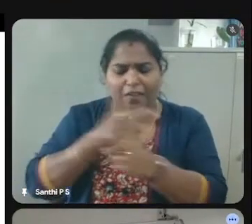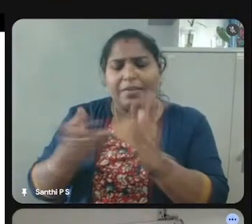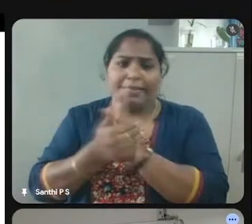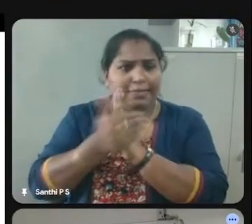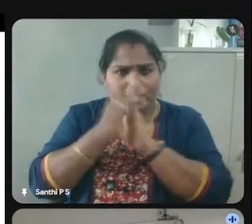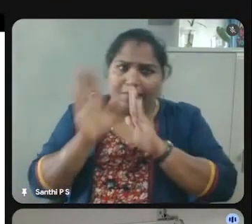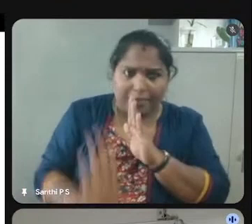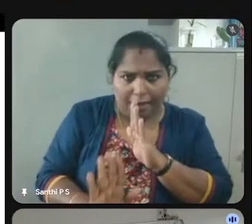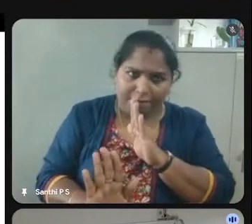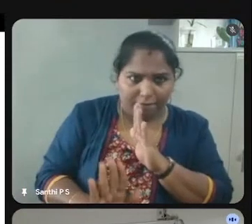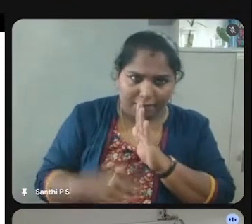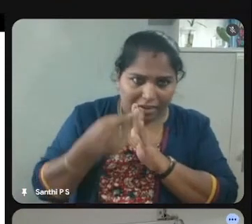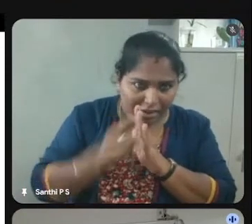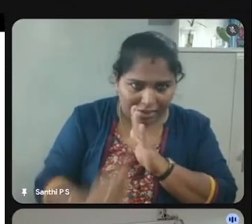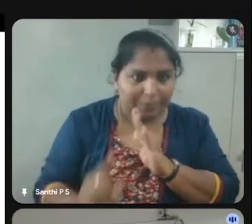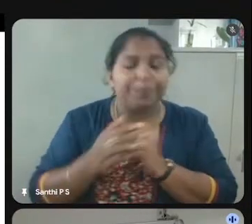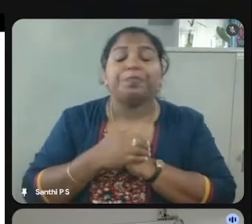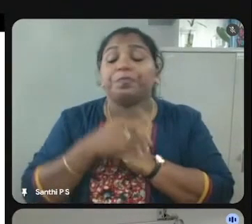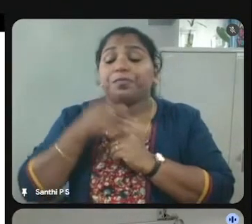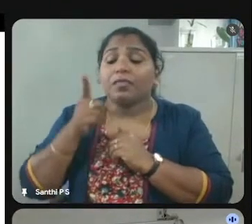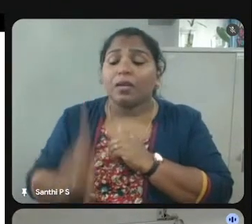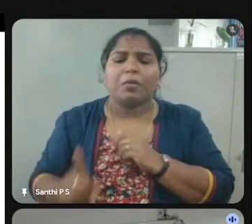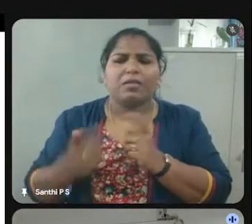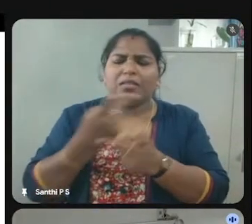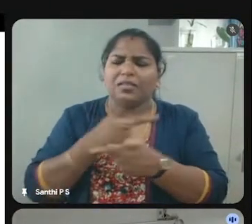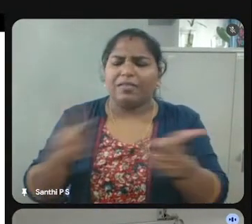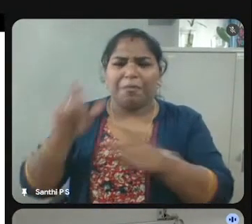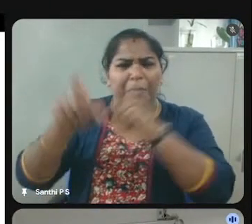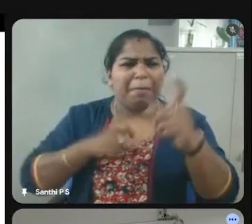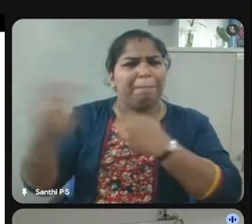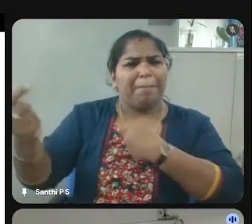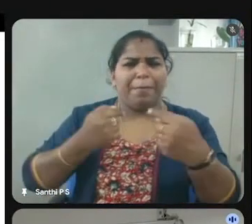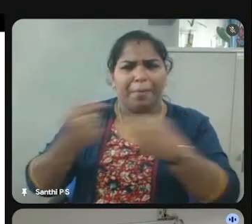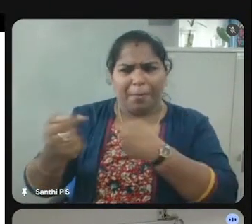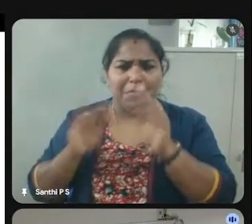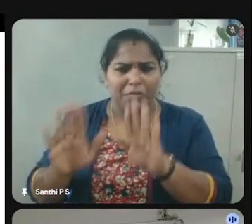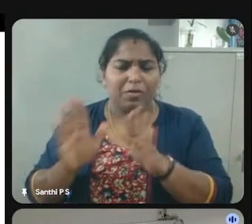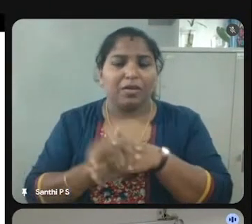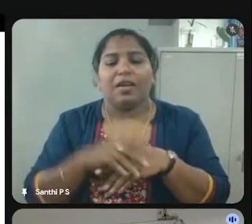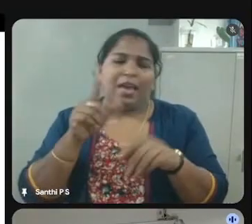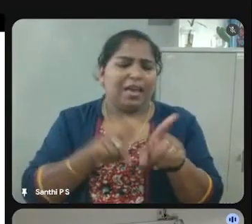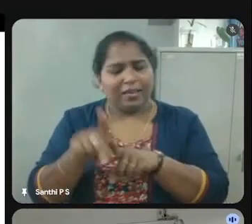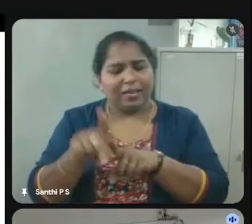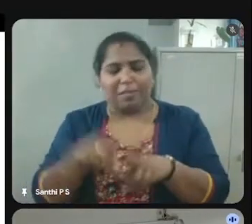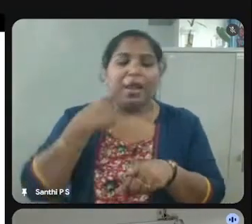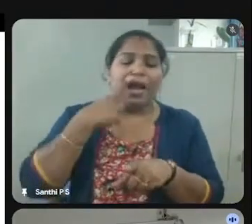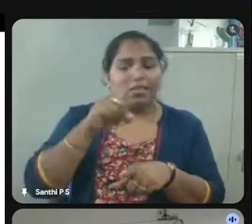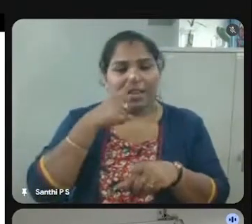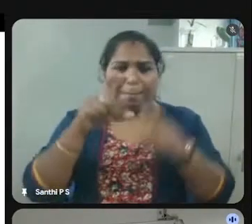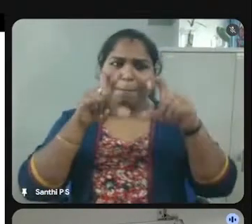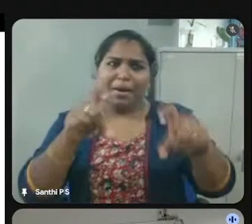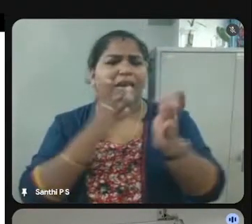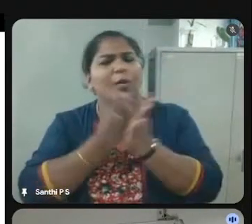സംശയം. ഞാൻ മുന്നേയും പറഞ്ഞു, പേരന്റിങ് സ്റ്റൈൽസ് പലതരത്തിലുണ്ട്. അപ്പം പലരും ഇതിന്റെ എല്ലാം കൂടെ ഒരു ബ്ലെൻഡ് ഒക്കെ ആയിരിക്കും